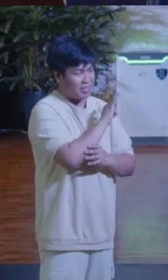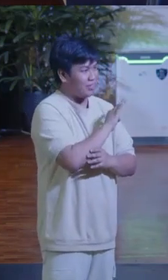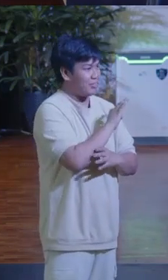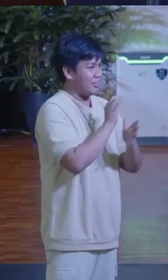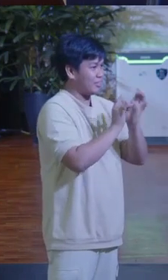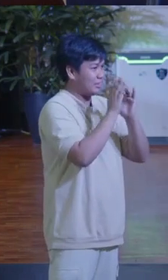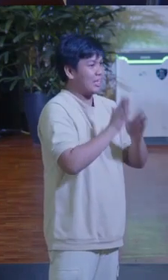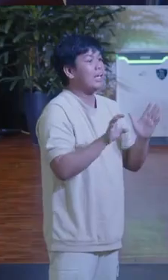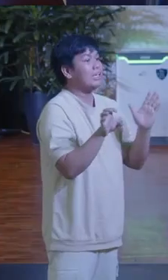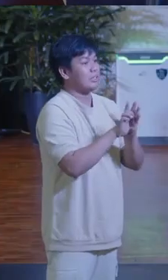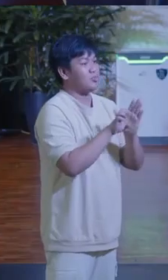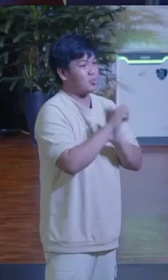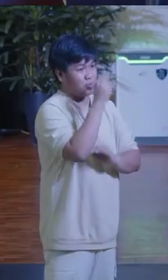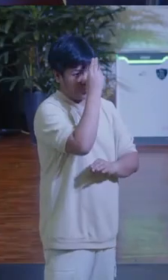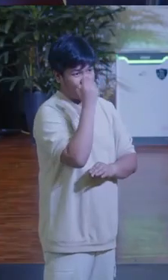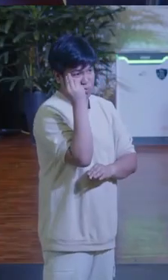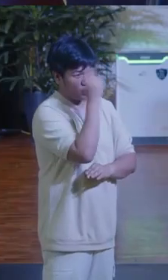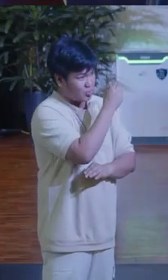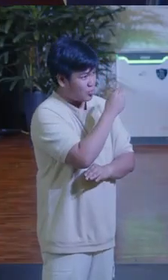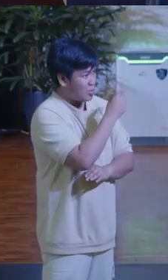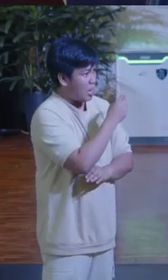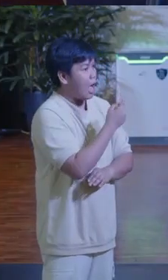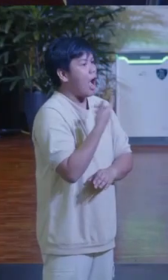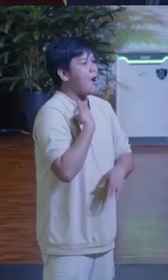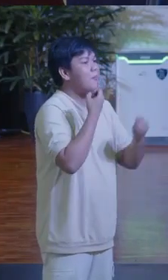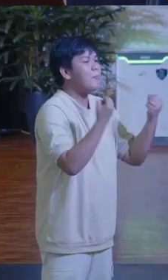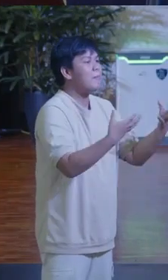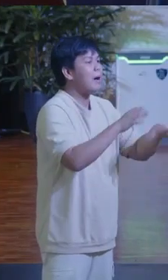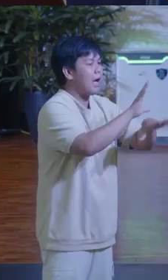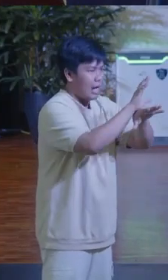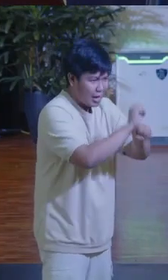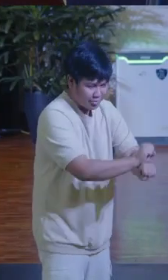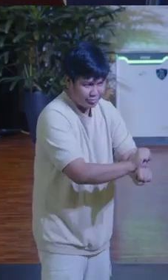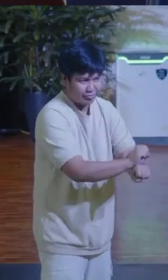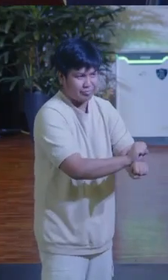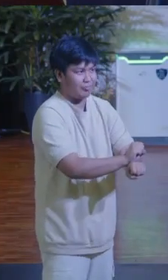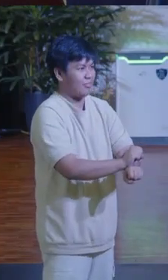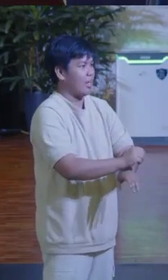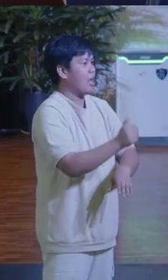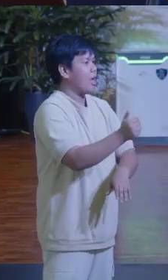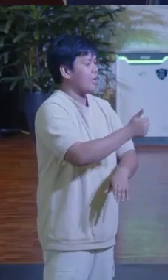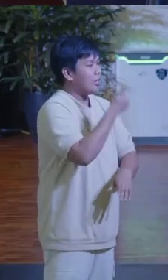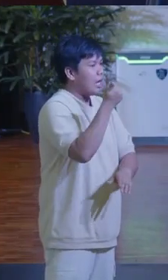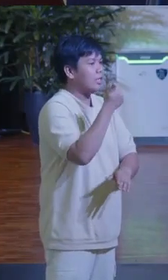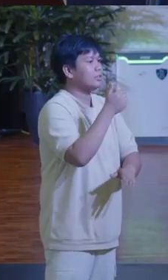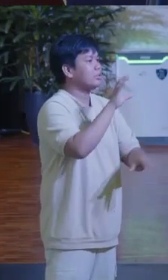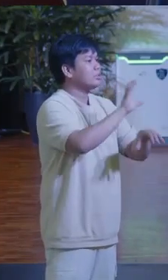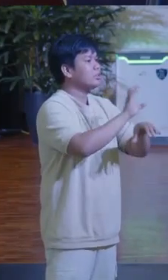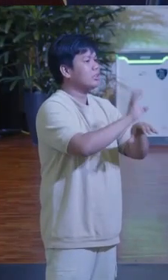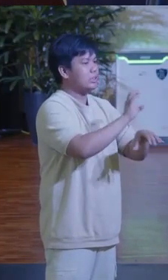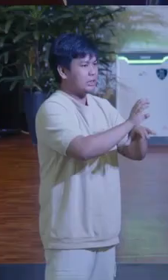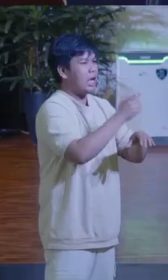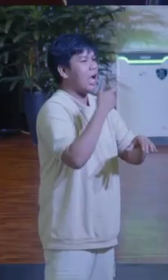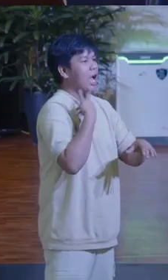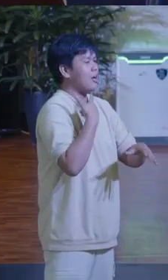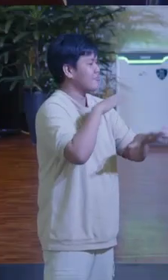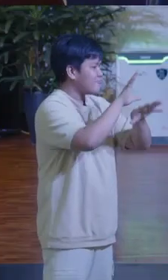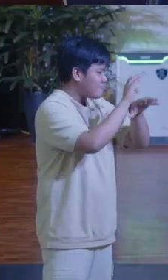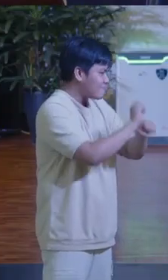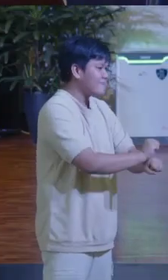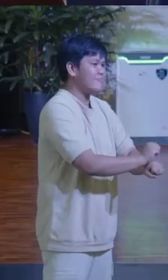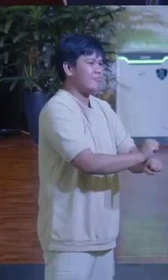ang simbahang Romano-Katoliko, ang mga Protestant churches na mali din ang katuruan, liberal